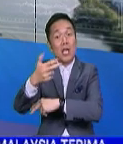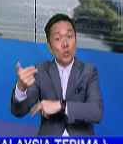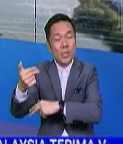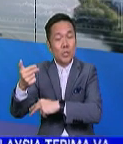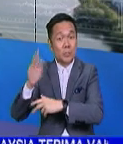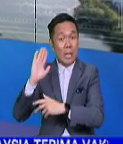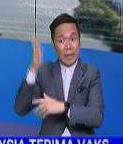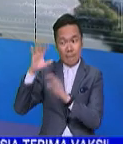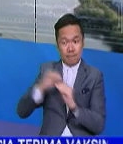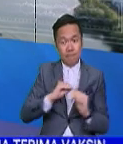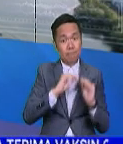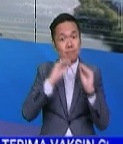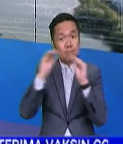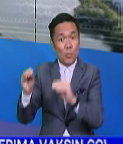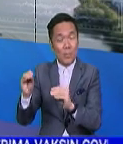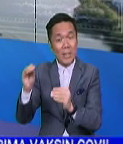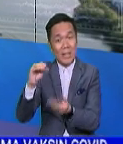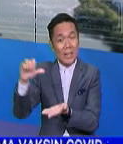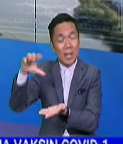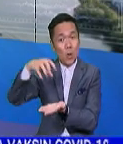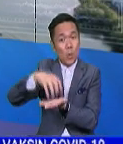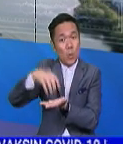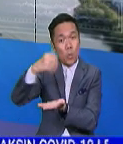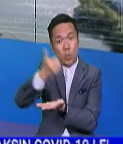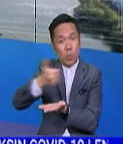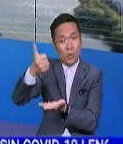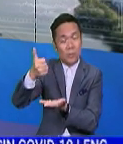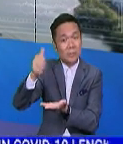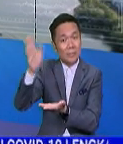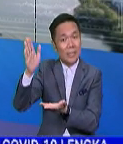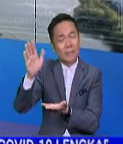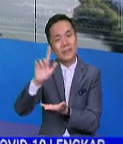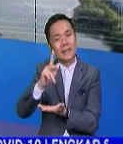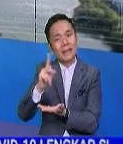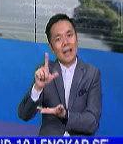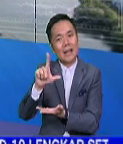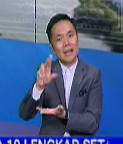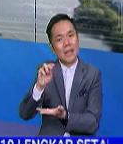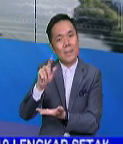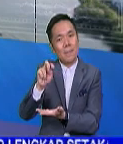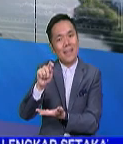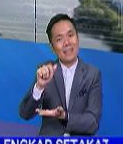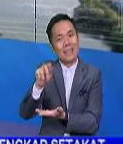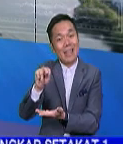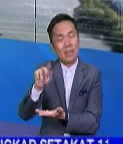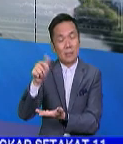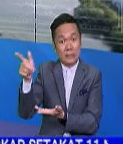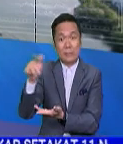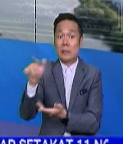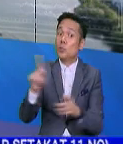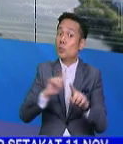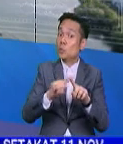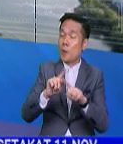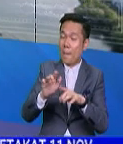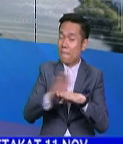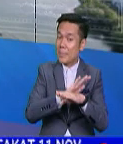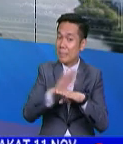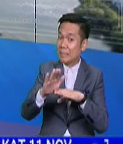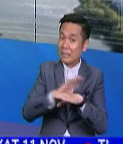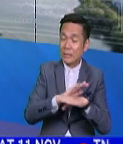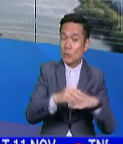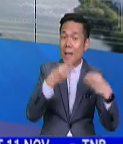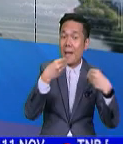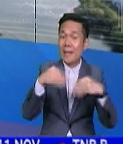memindahkan ibu negara ke Kalimantan Timur ini termasuk penyedia primatan logistik yang berpotensi